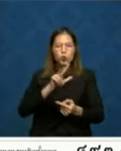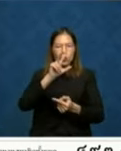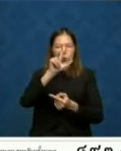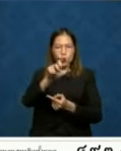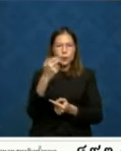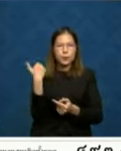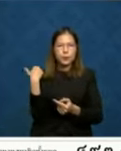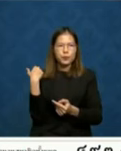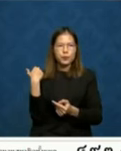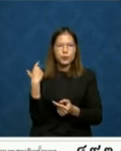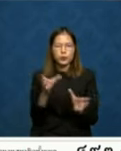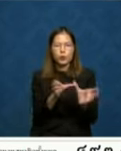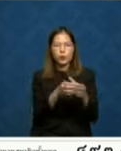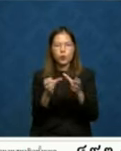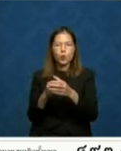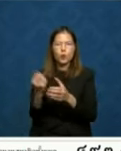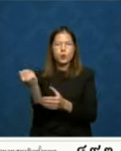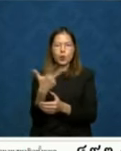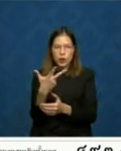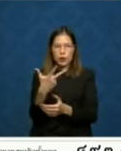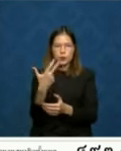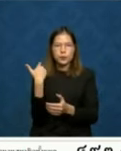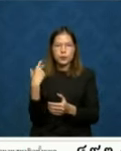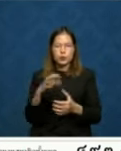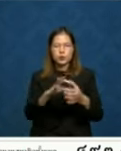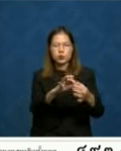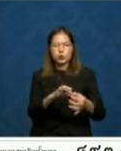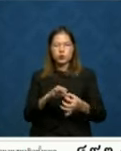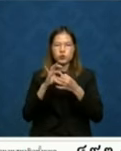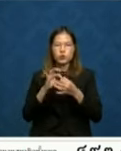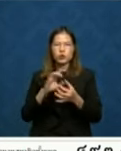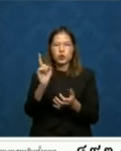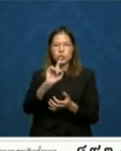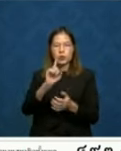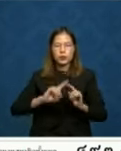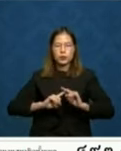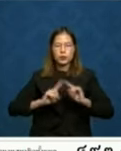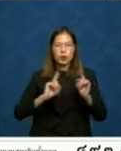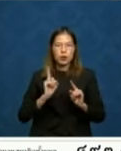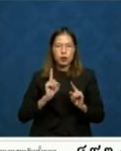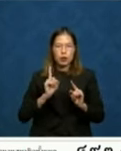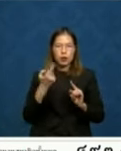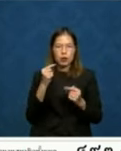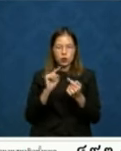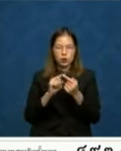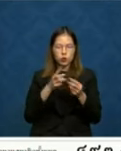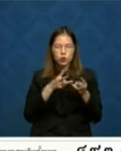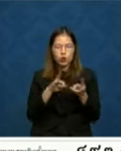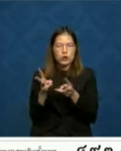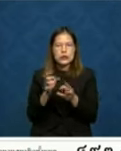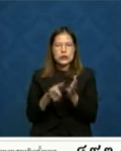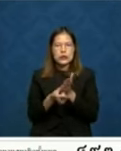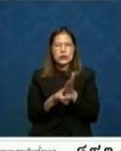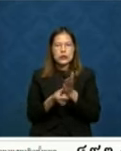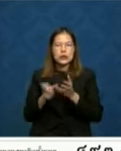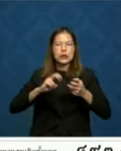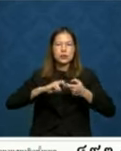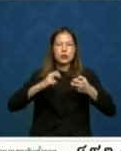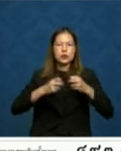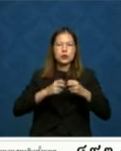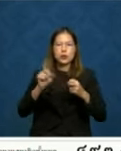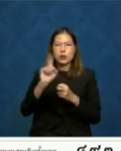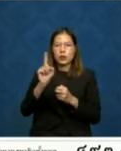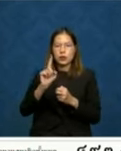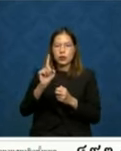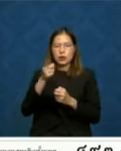าก3หน่วยงานหลักค่อนข้างจะสอดคล้องกันค่ะแต่ว่าทิศทางหรือแนวทางการแก้ไขปัญหาน